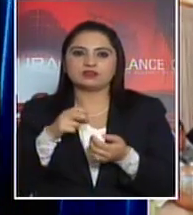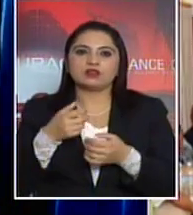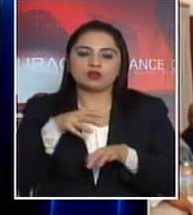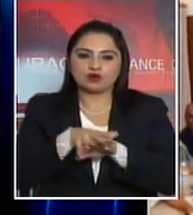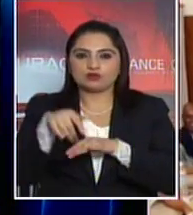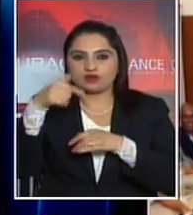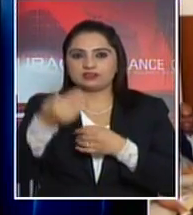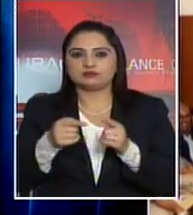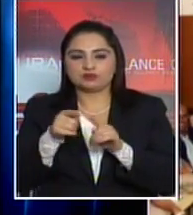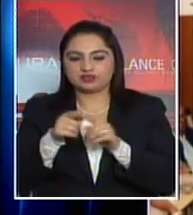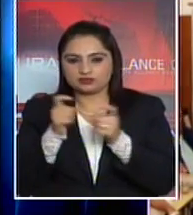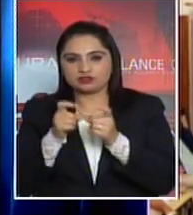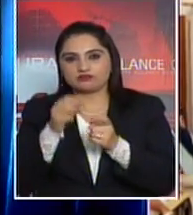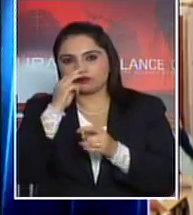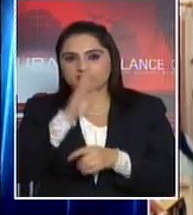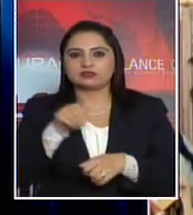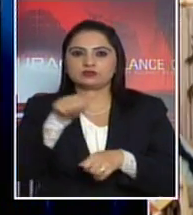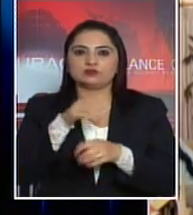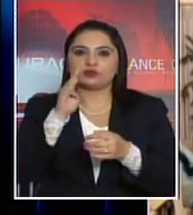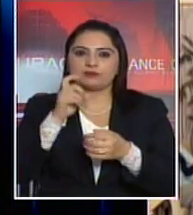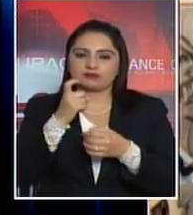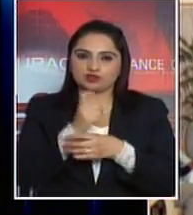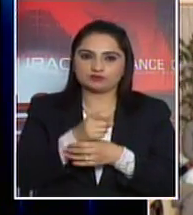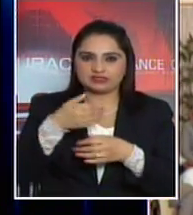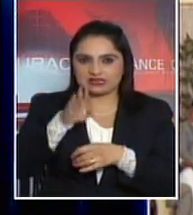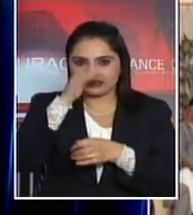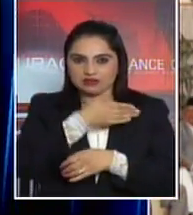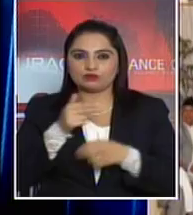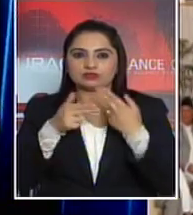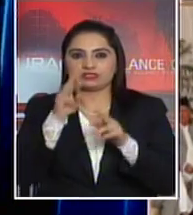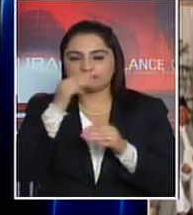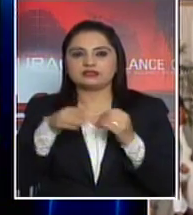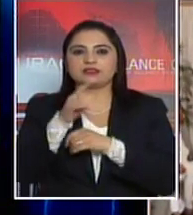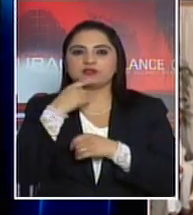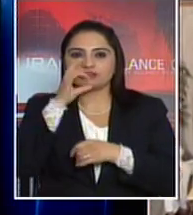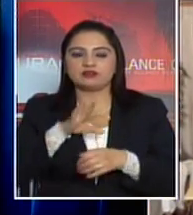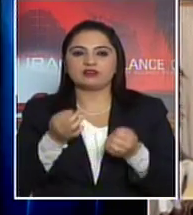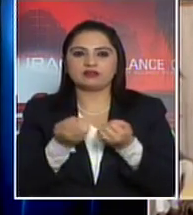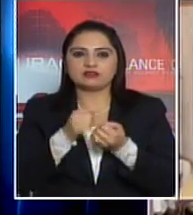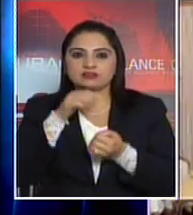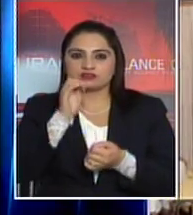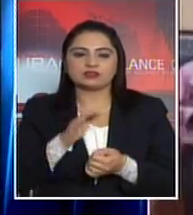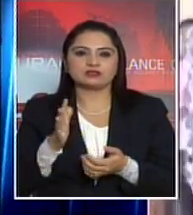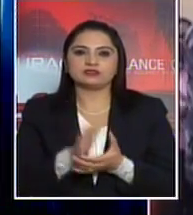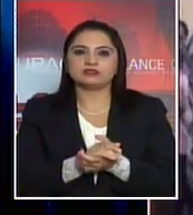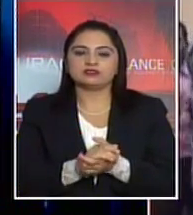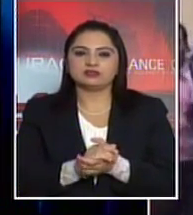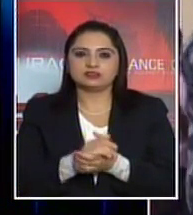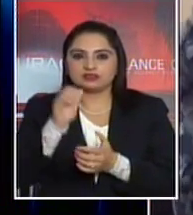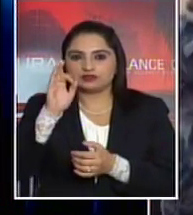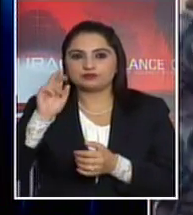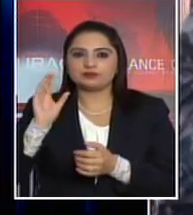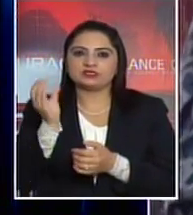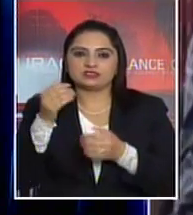पनि छलफलकै क्रममा छन्। उनीहरू वाम गठबन्धनमा जाने कि लोकतान्त्रिक गठबन्धनमा भन्ने निर्णयमा पुगिसकेका छैनन्। विजय कुमार